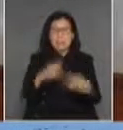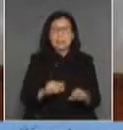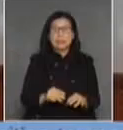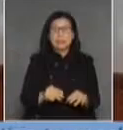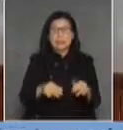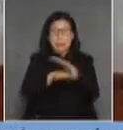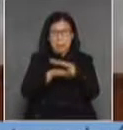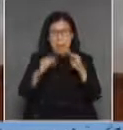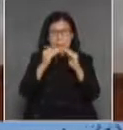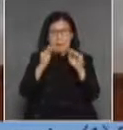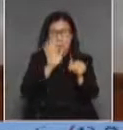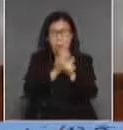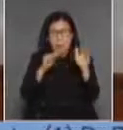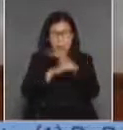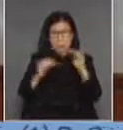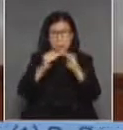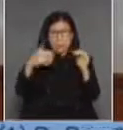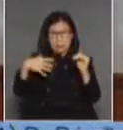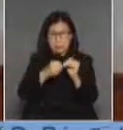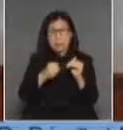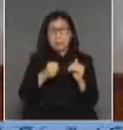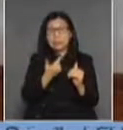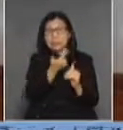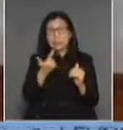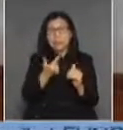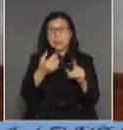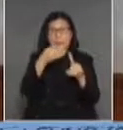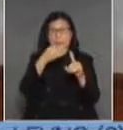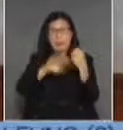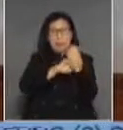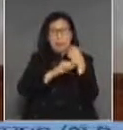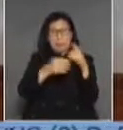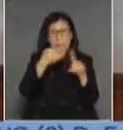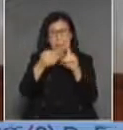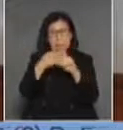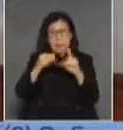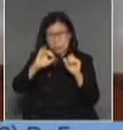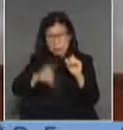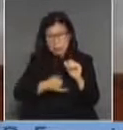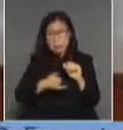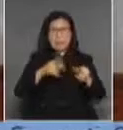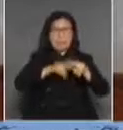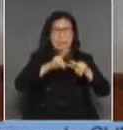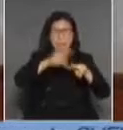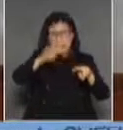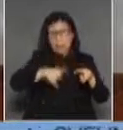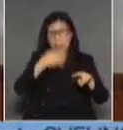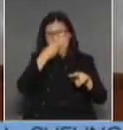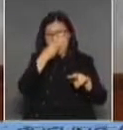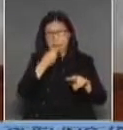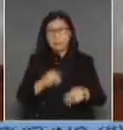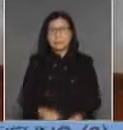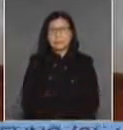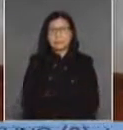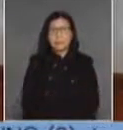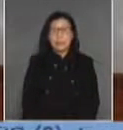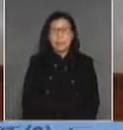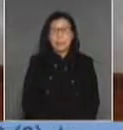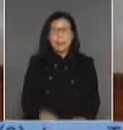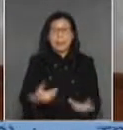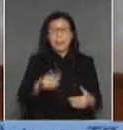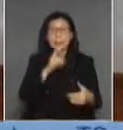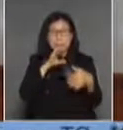中表示，相信大部分的非法入境者是從內地而來，這表明了有